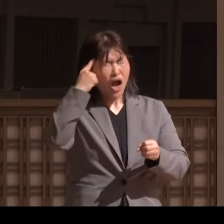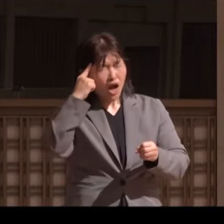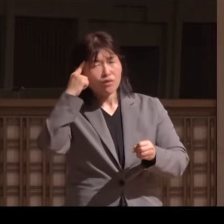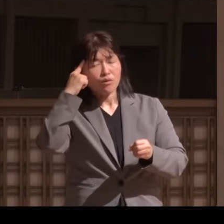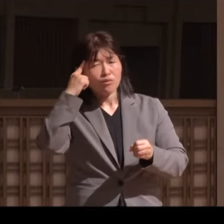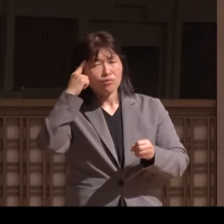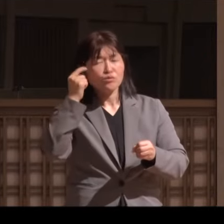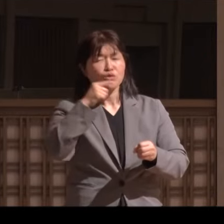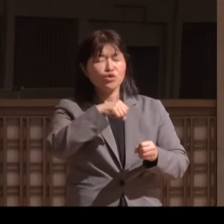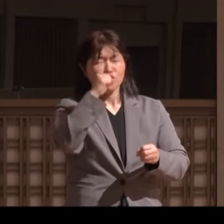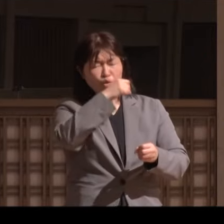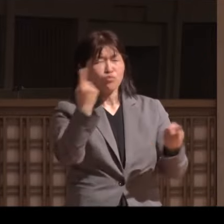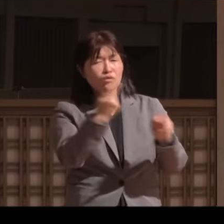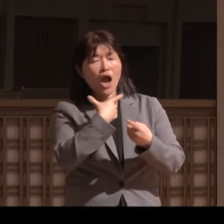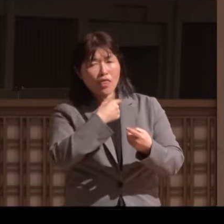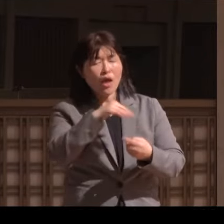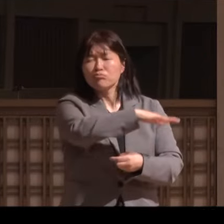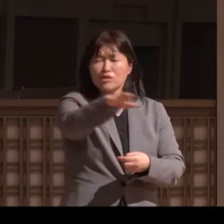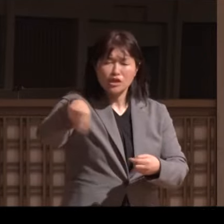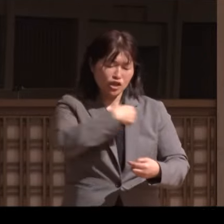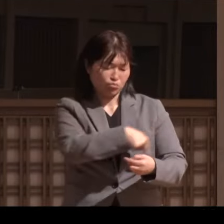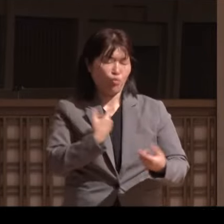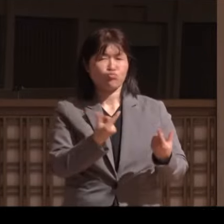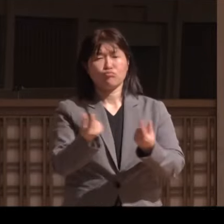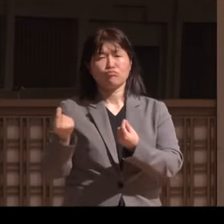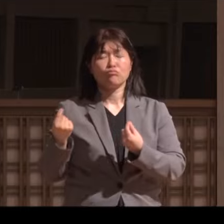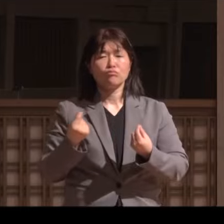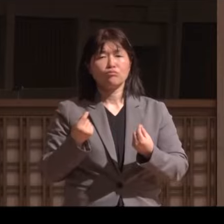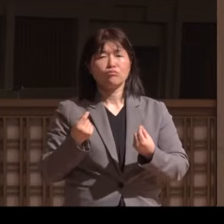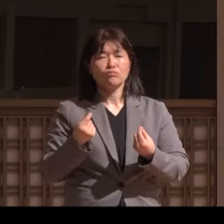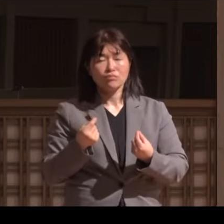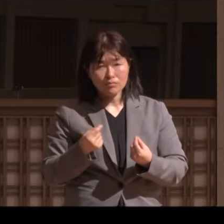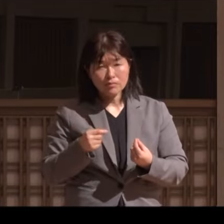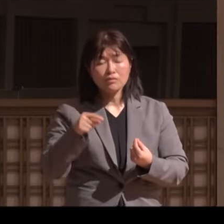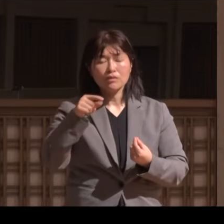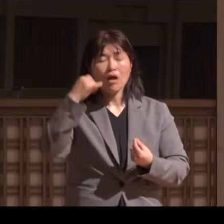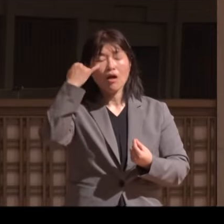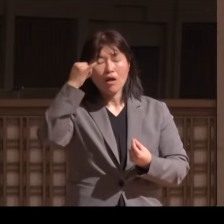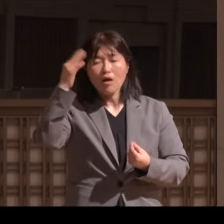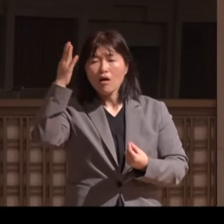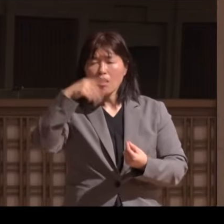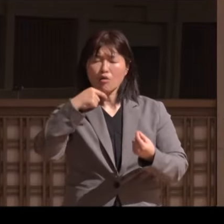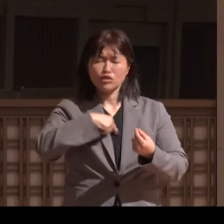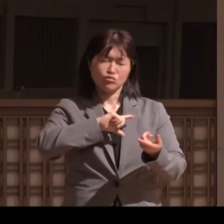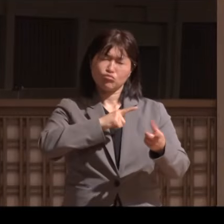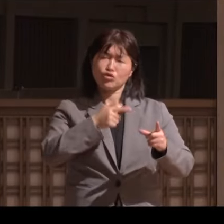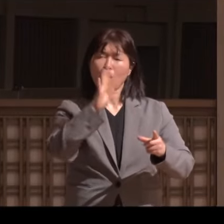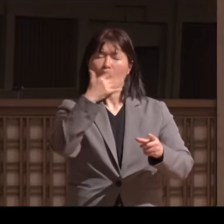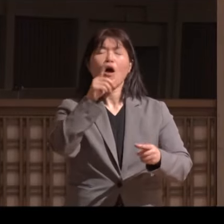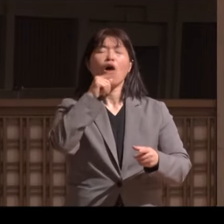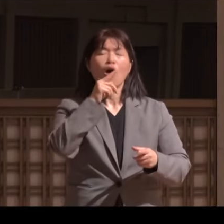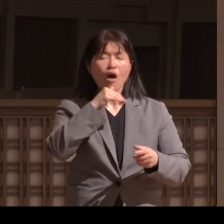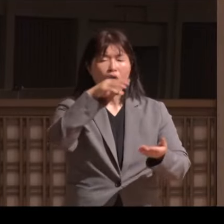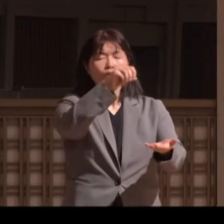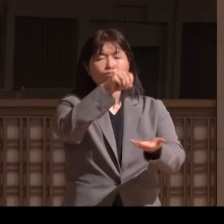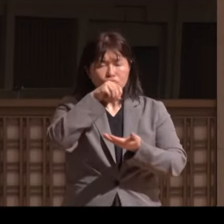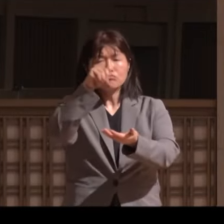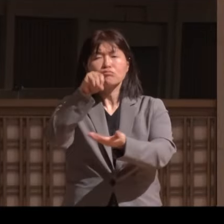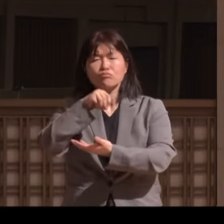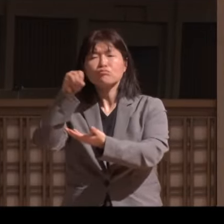この地域よくしたいって言ってその意見言ってんだねと分かるさらにこういう意見もあるよねっていう風にしてまず全部工程で